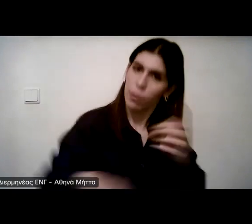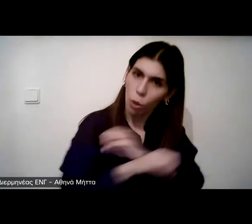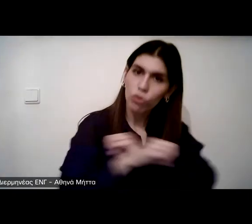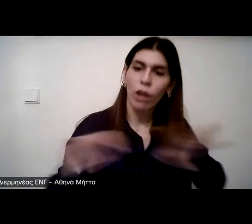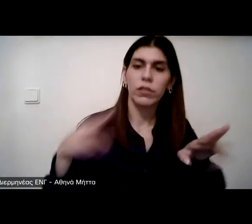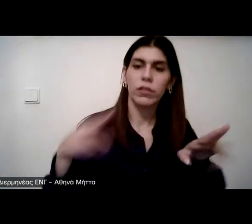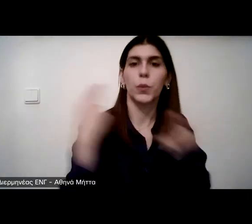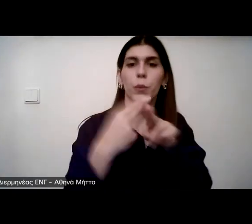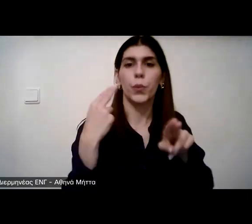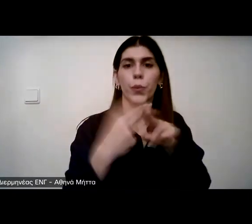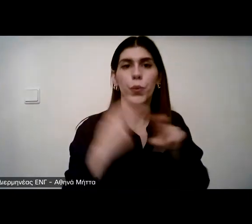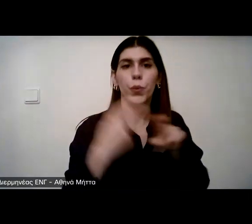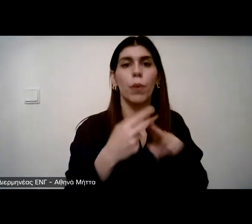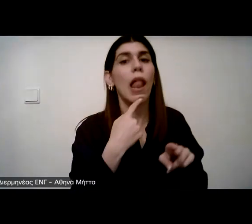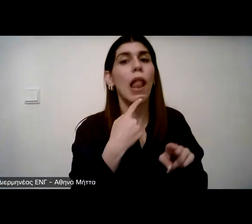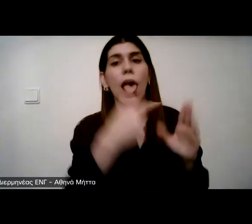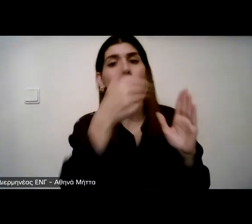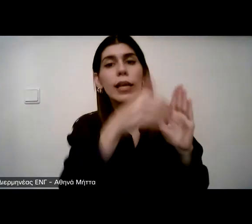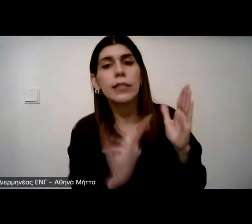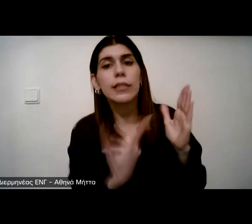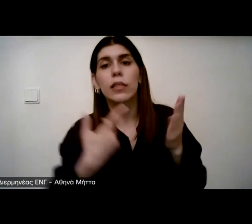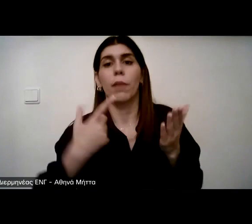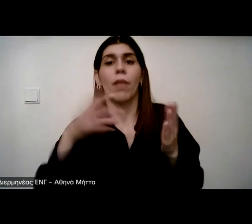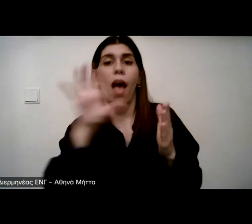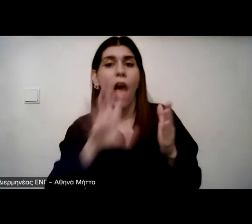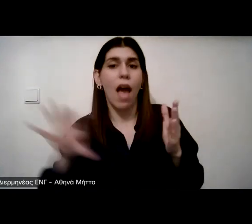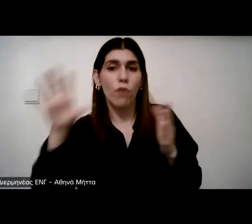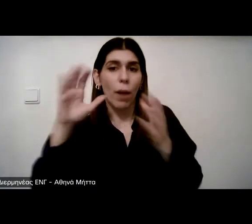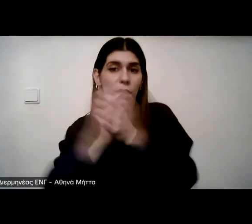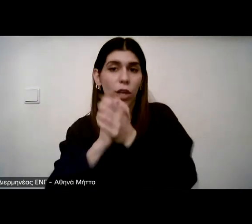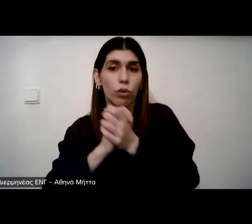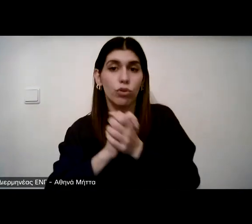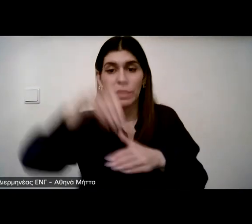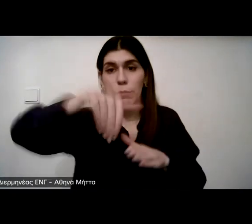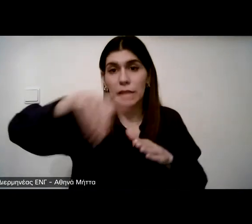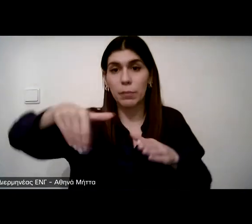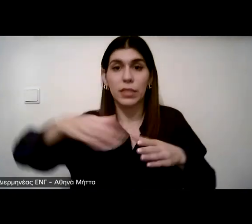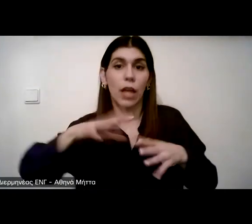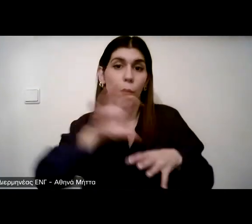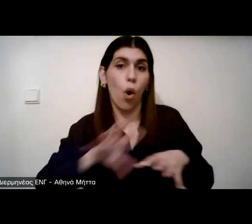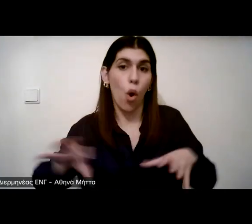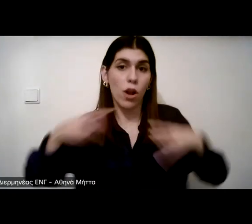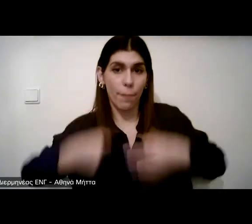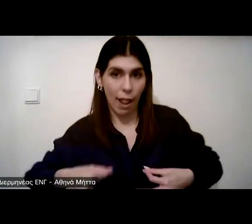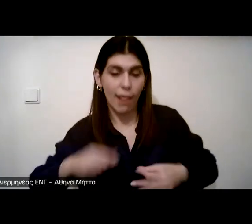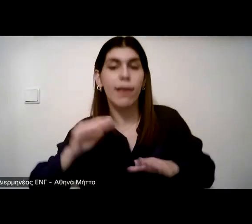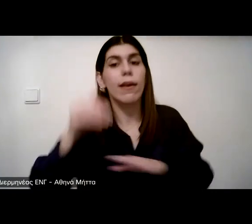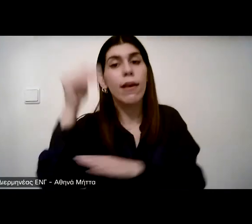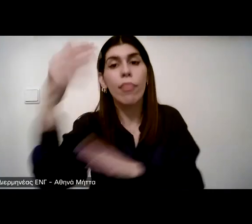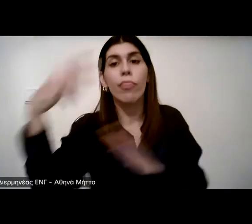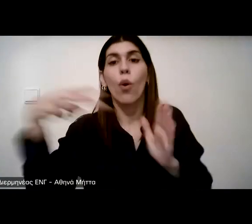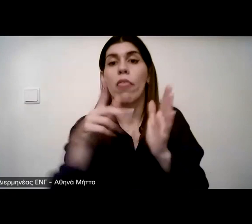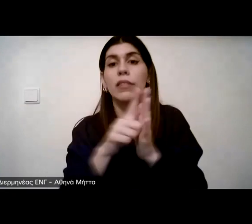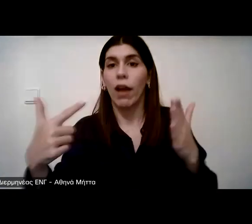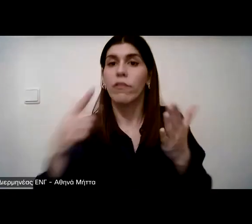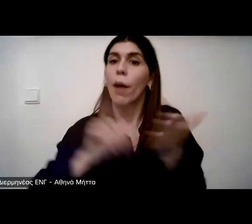σε όλες τις γλώσσες εργασίας Ευρωπαϊκής Ένωσης και οι οποίες εξειδικεύτηκαν το 2017 από